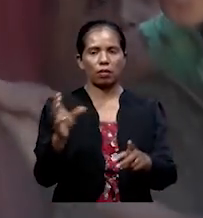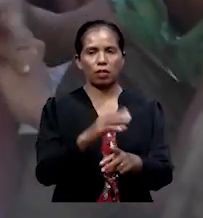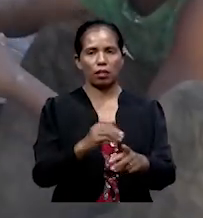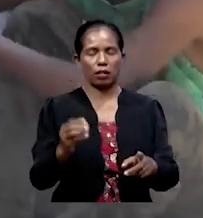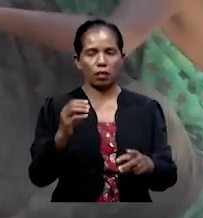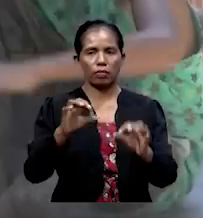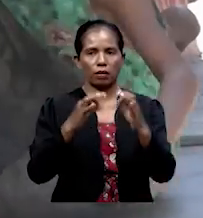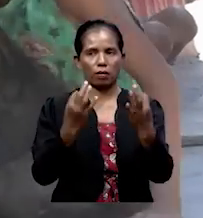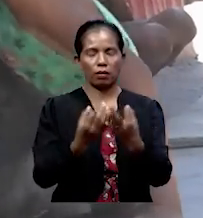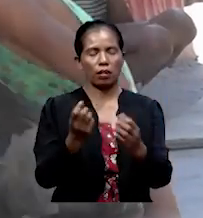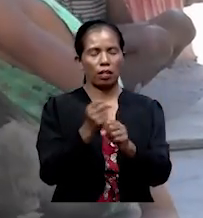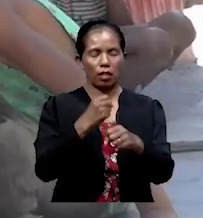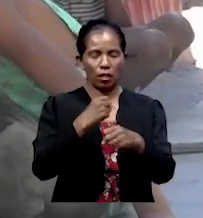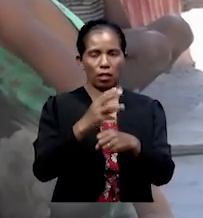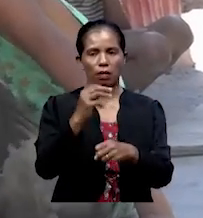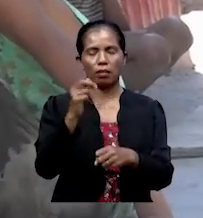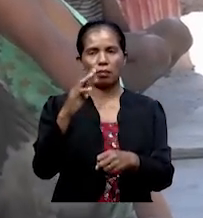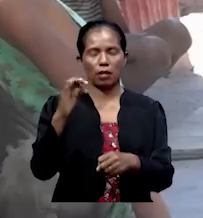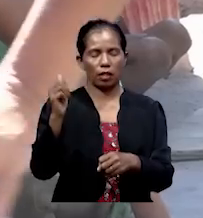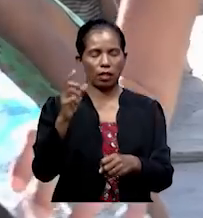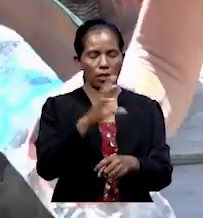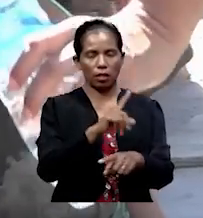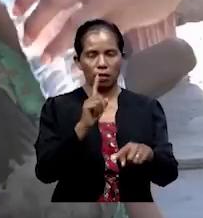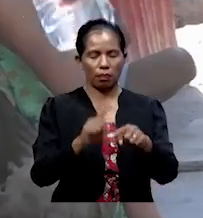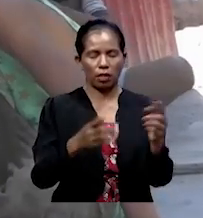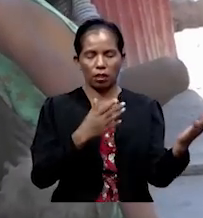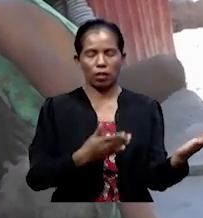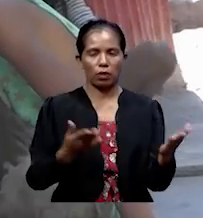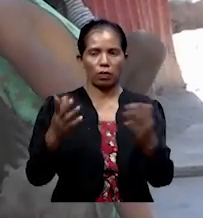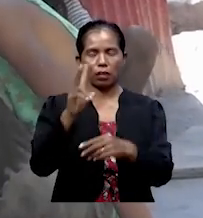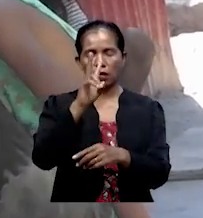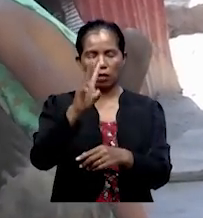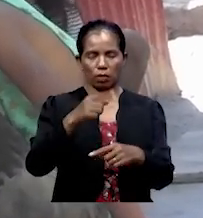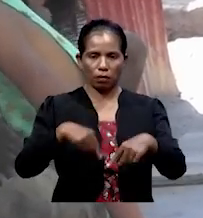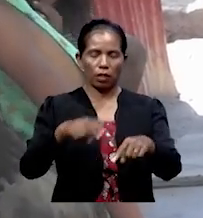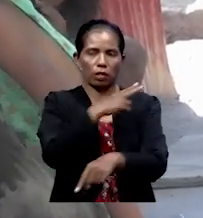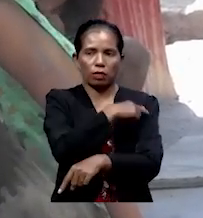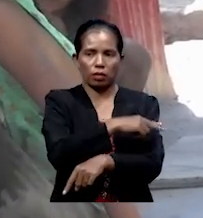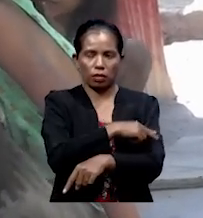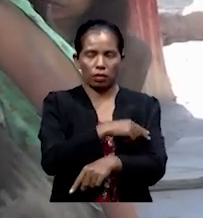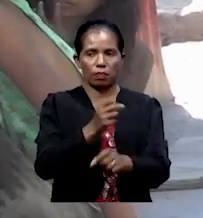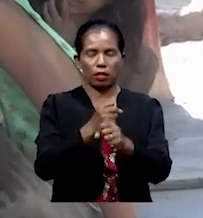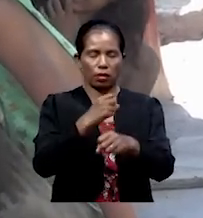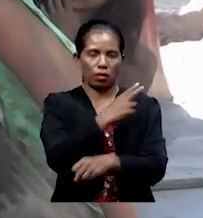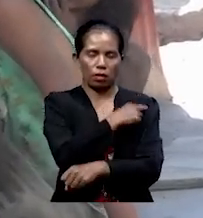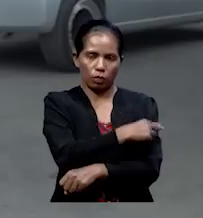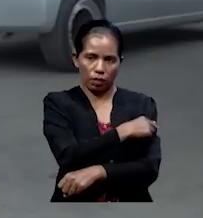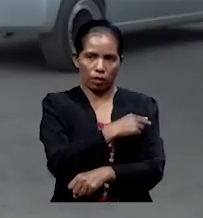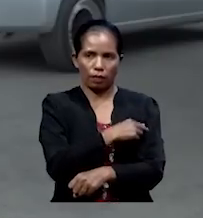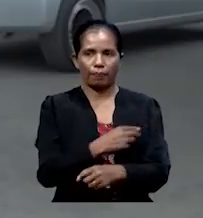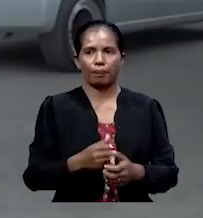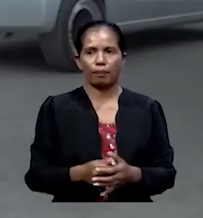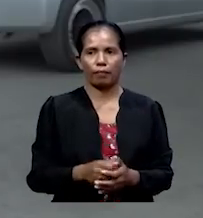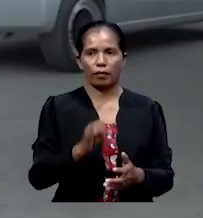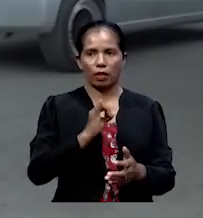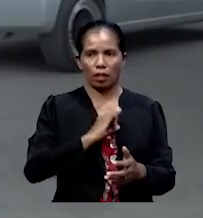umalaran halo Juliano no Marezina la bele lori ke baro no kenzer son hakat be hospital. Ho di bele halau tratamento. Hau pana rekomenda